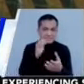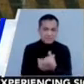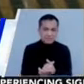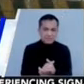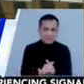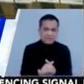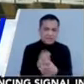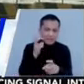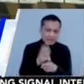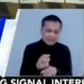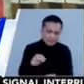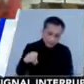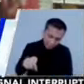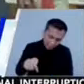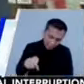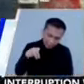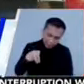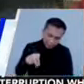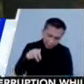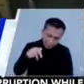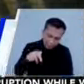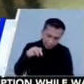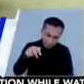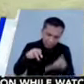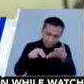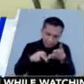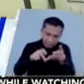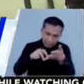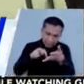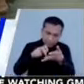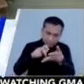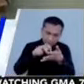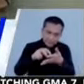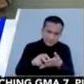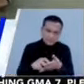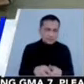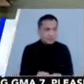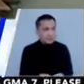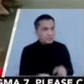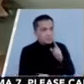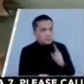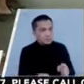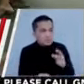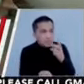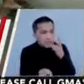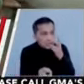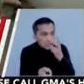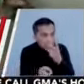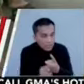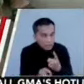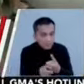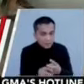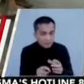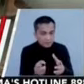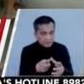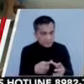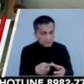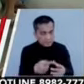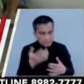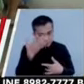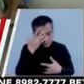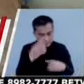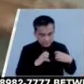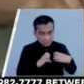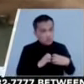na rin sa pag-akyat ng hagdan. Talagang hirap po kasi una po sa lahat, may sakit po ako sa puso. Bawal po sa